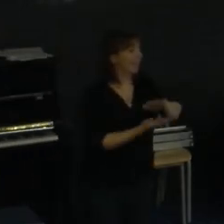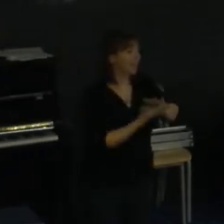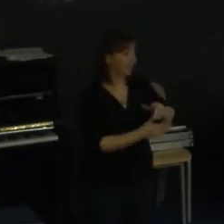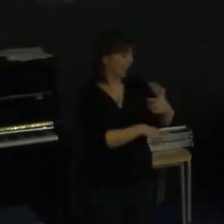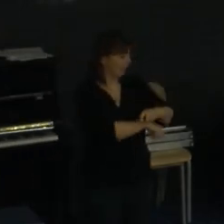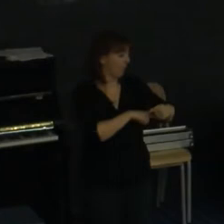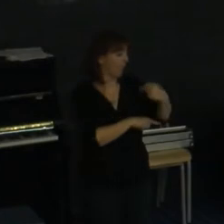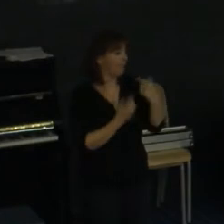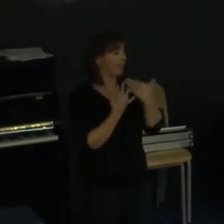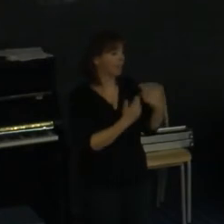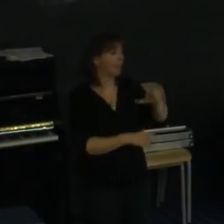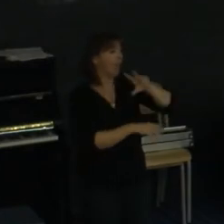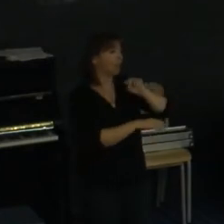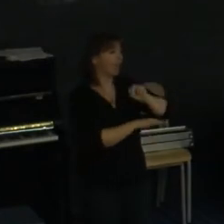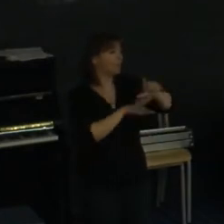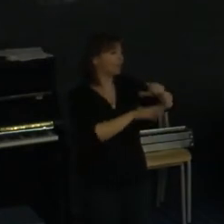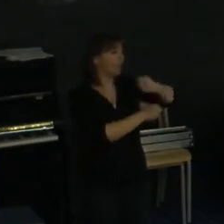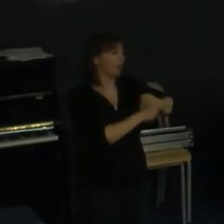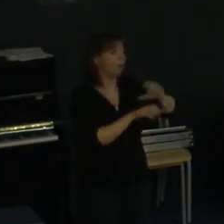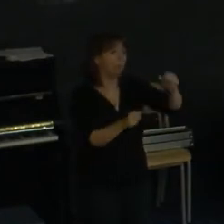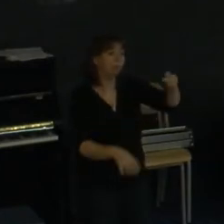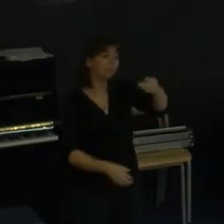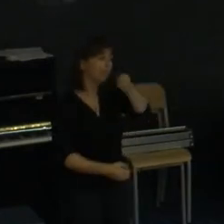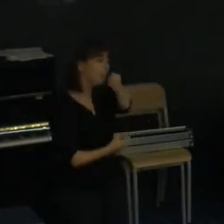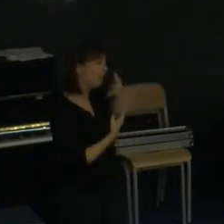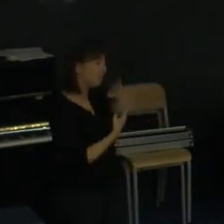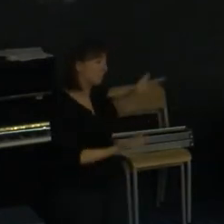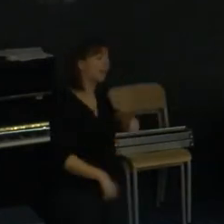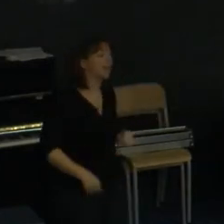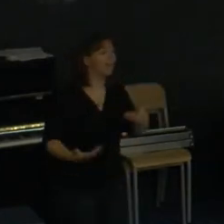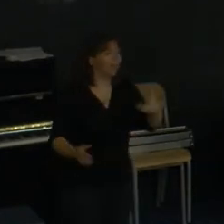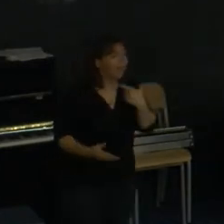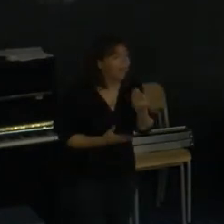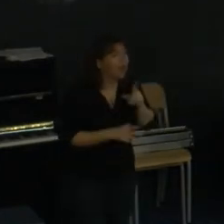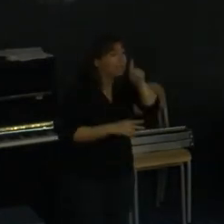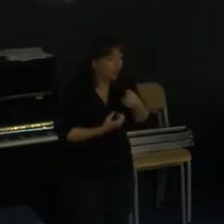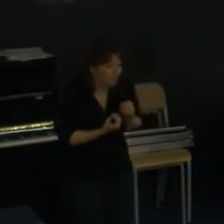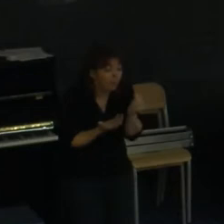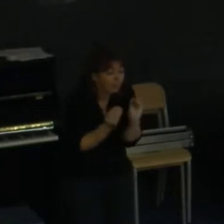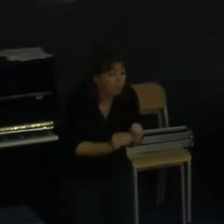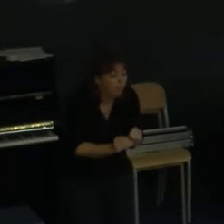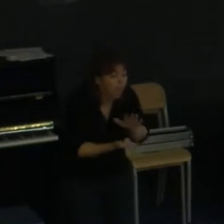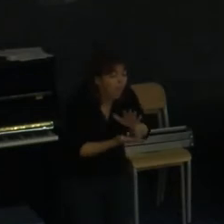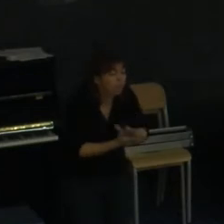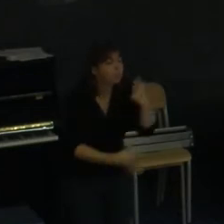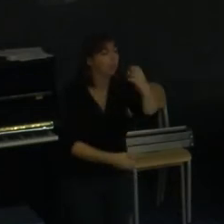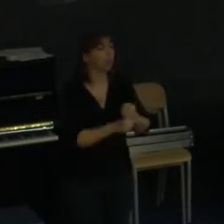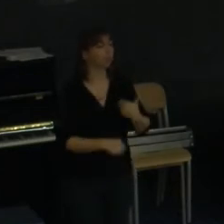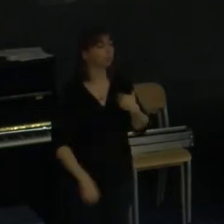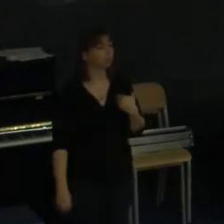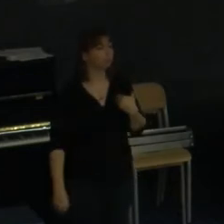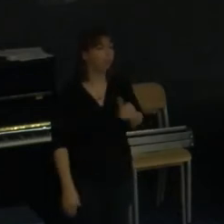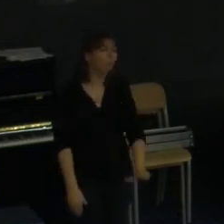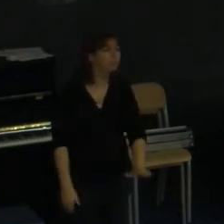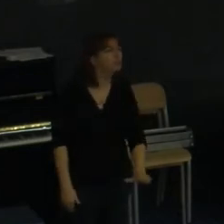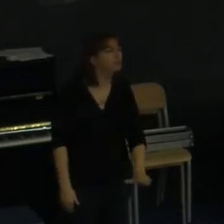c'est maintenant. Personne ne le saura. Mais j'ai commencé à développer, j'avais peut-être 5 ans. J'étais assez petit quand